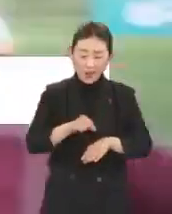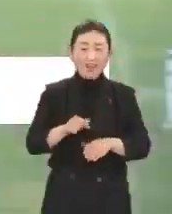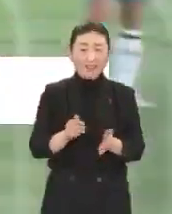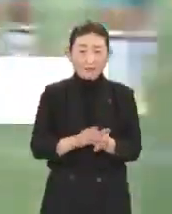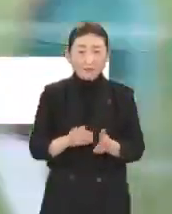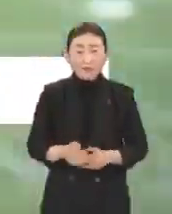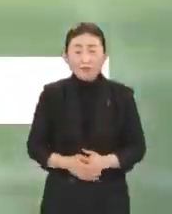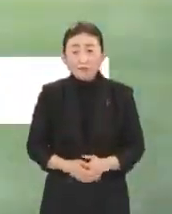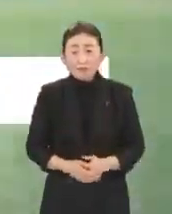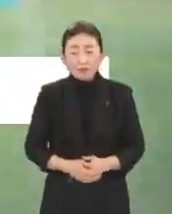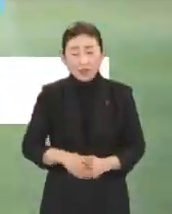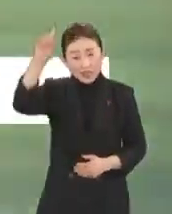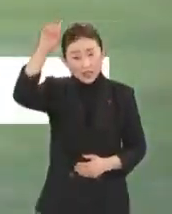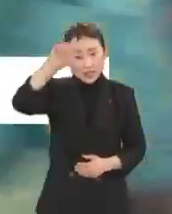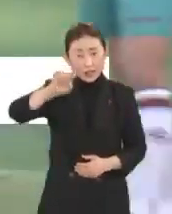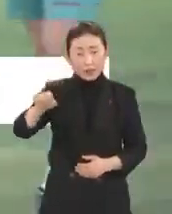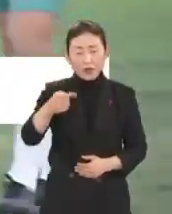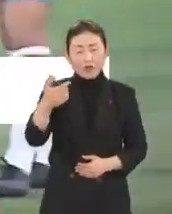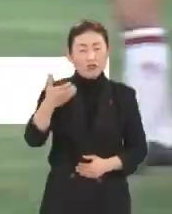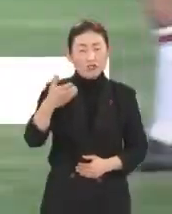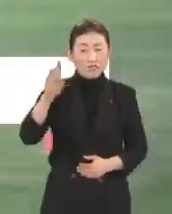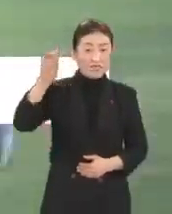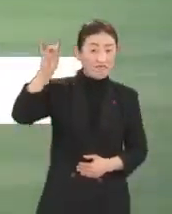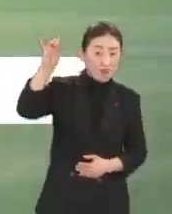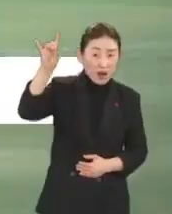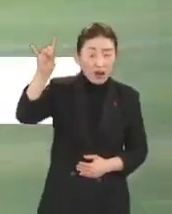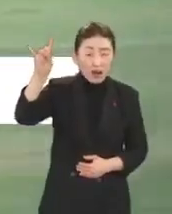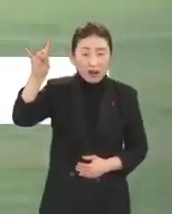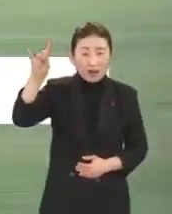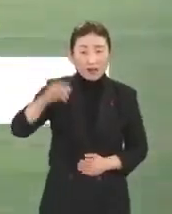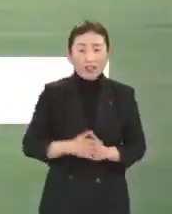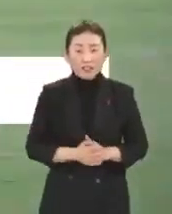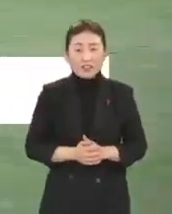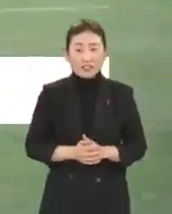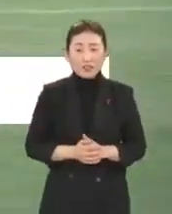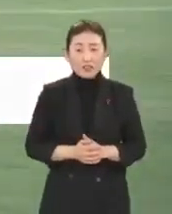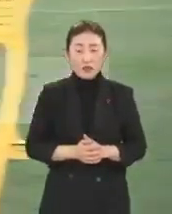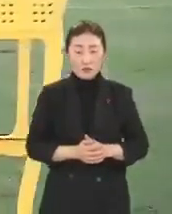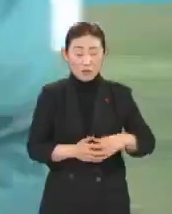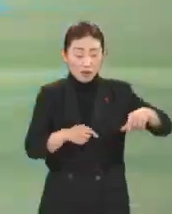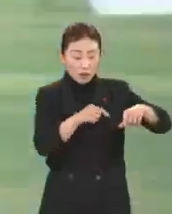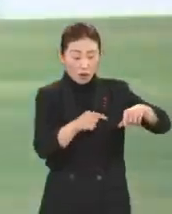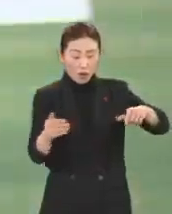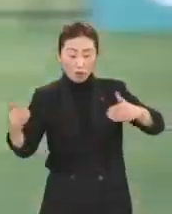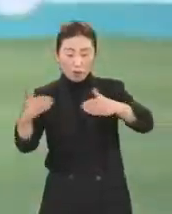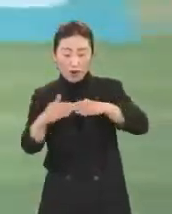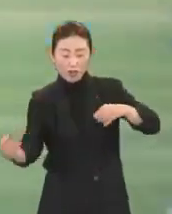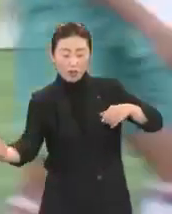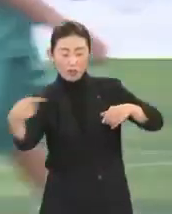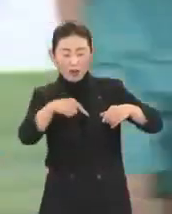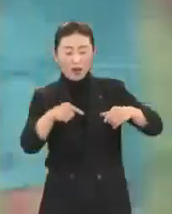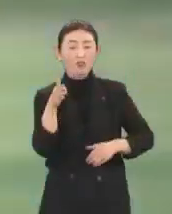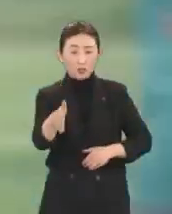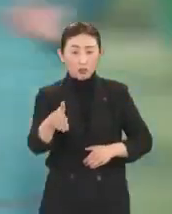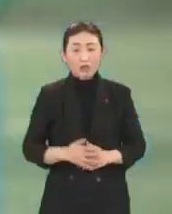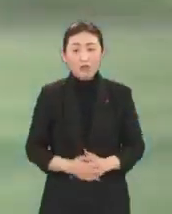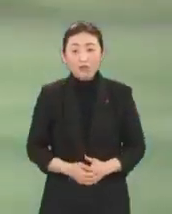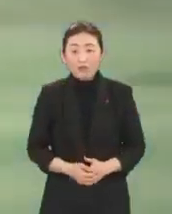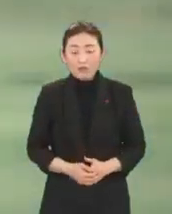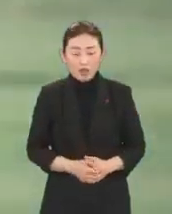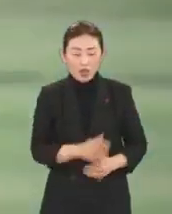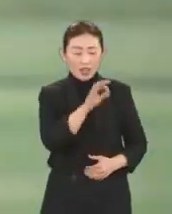더했습니다 190cm의 큰 키를 가진 티아고는 세트피스에서의 장점이 기대됩니다 관건은